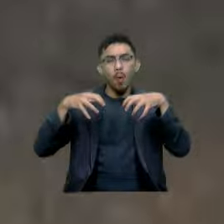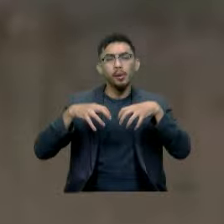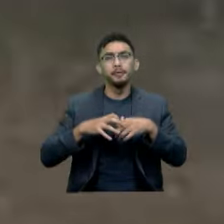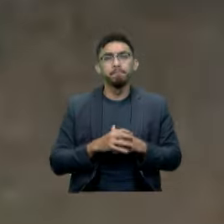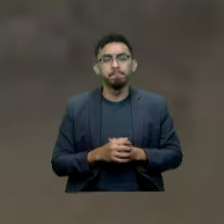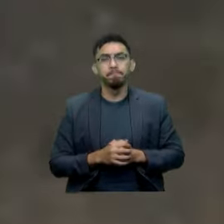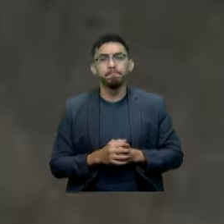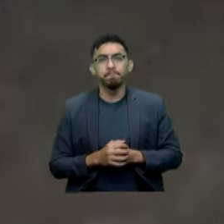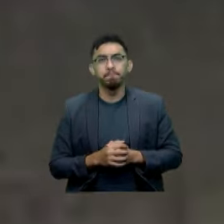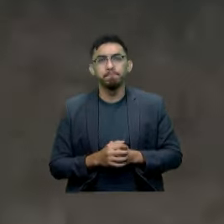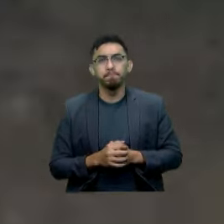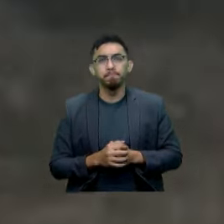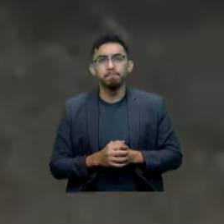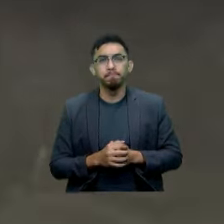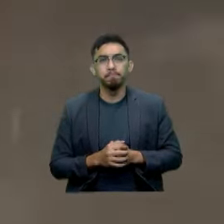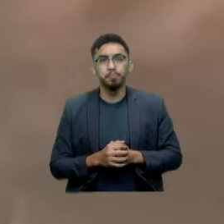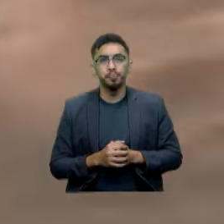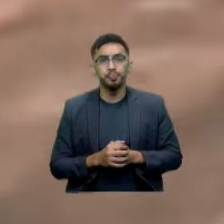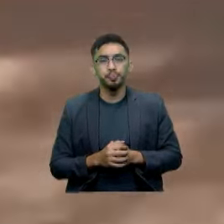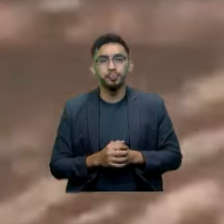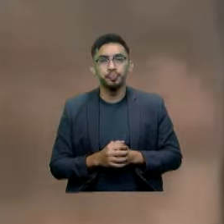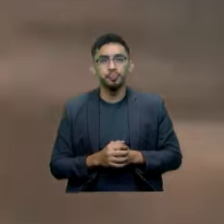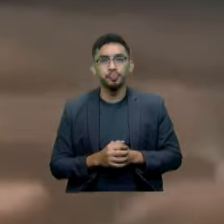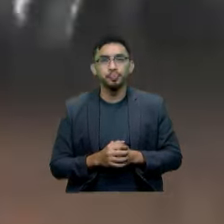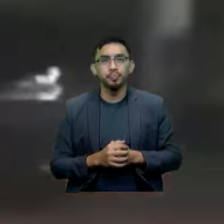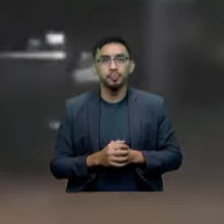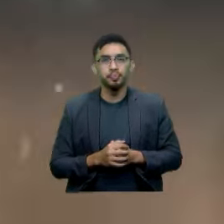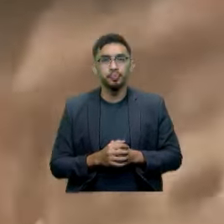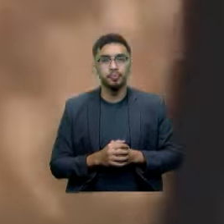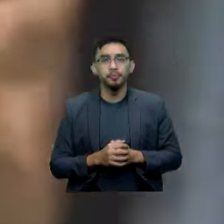Dari Nrekang, Sulawesi Selatan, Jufri Tonapa, iNews melaporkan.